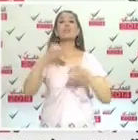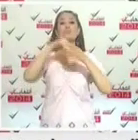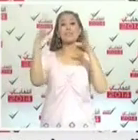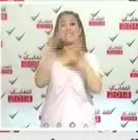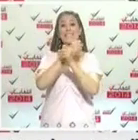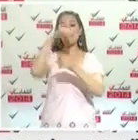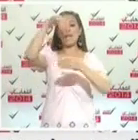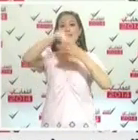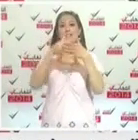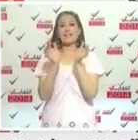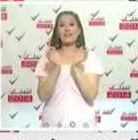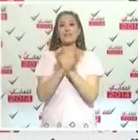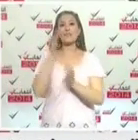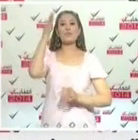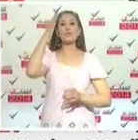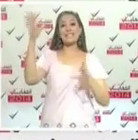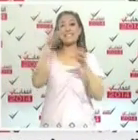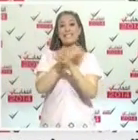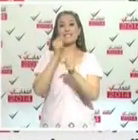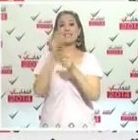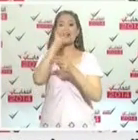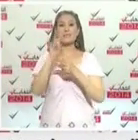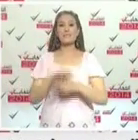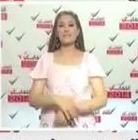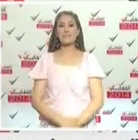تنجح انتخبنا وع النتيجه حسبونا